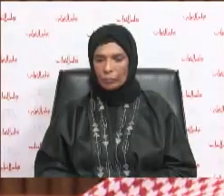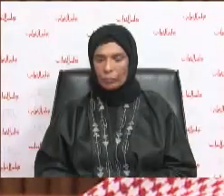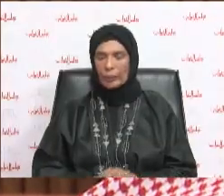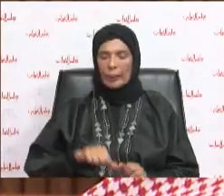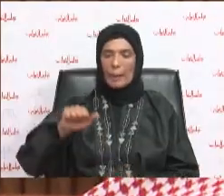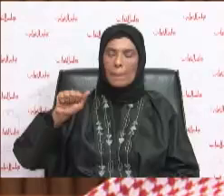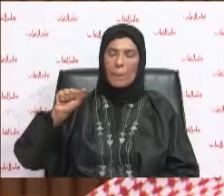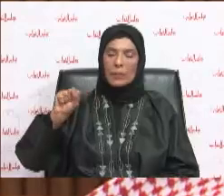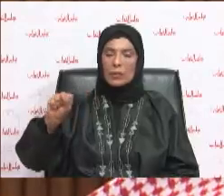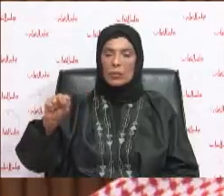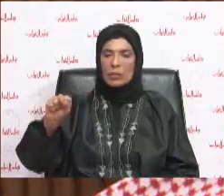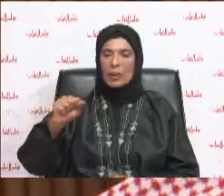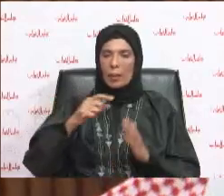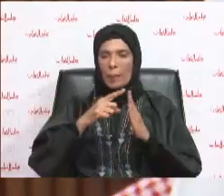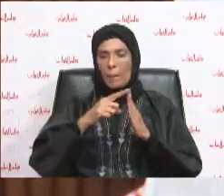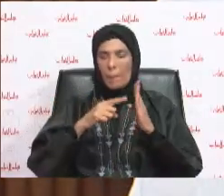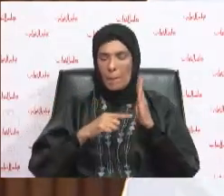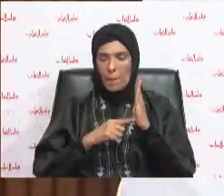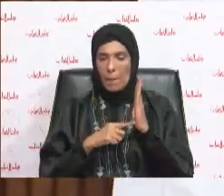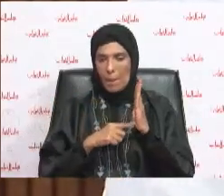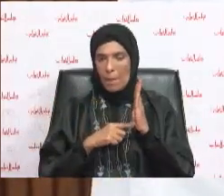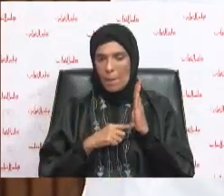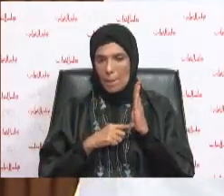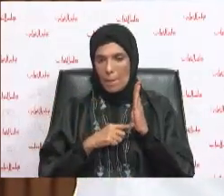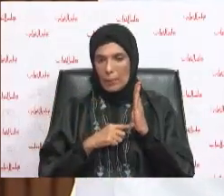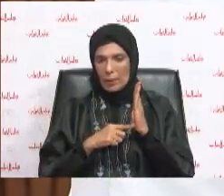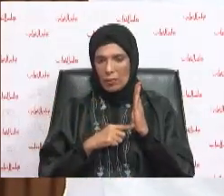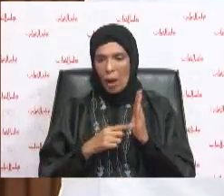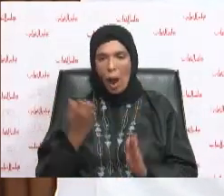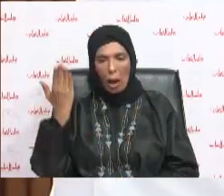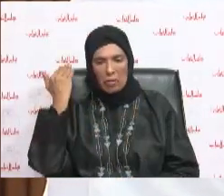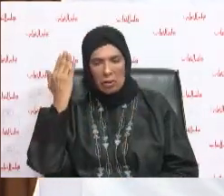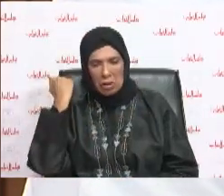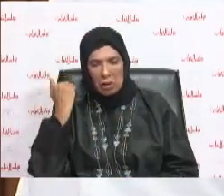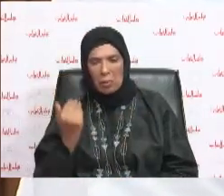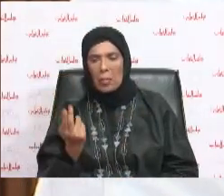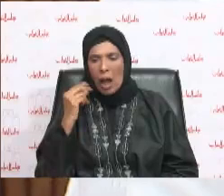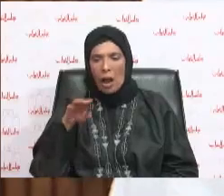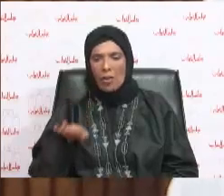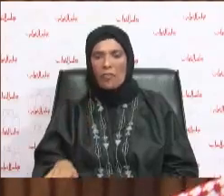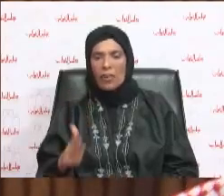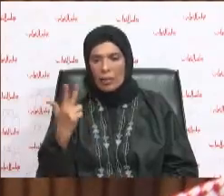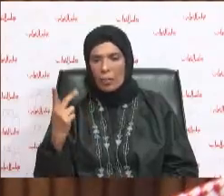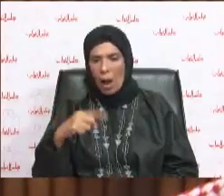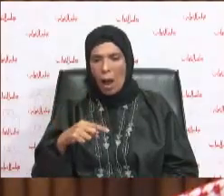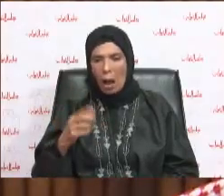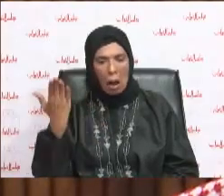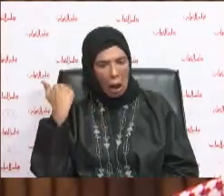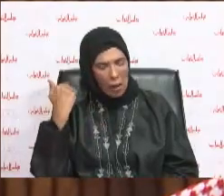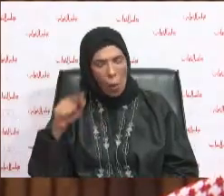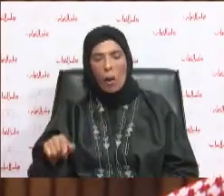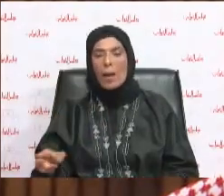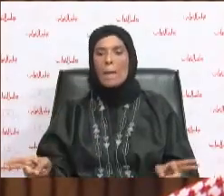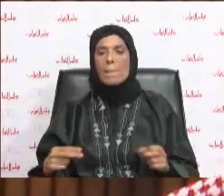بخصوص القانون كان هذا في 2018 معالي الرئيس، وأنا من الأشخاص اللي كنت رافض هذا الشيء، لأن